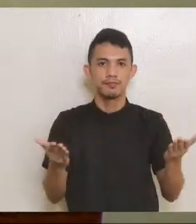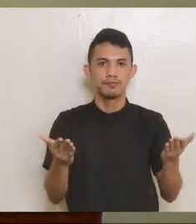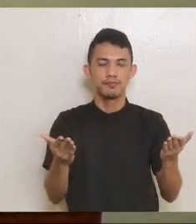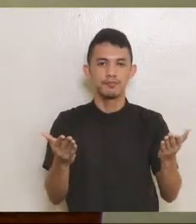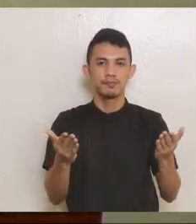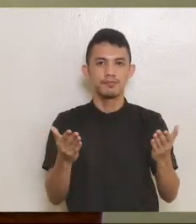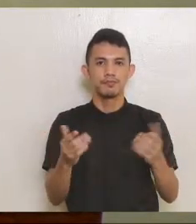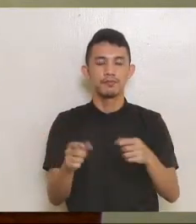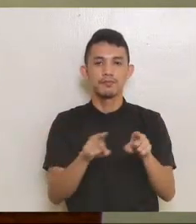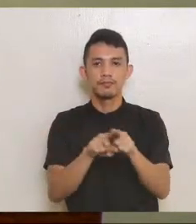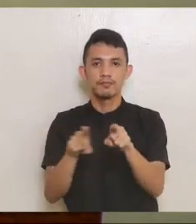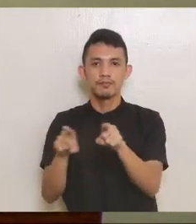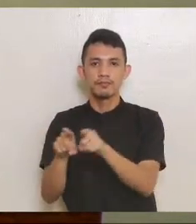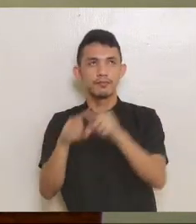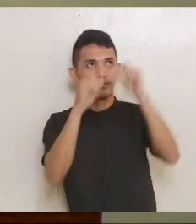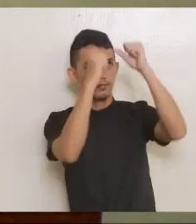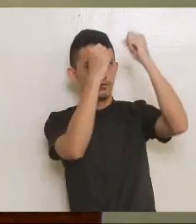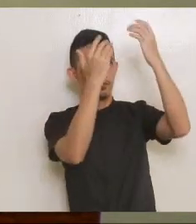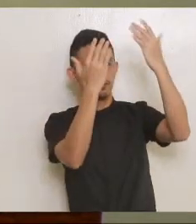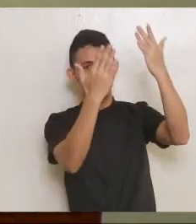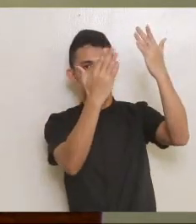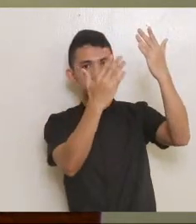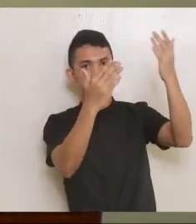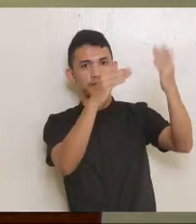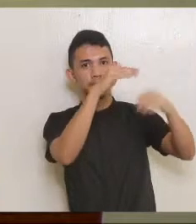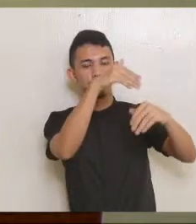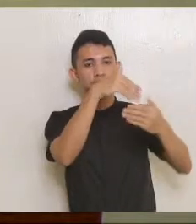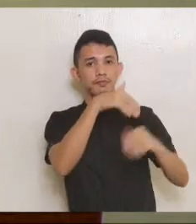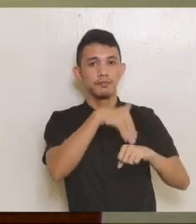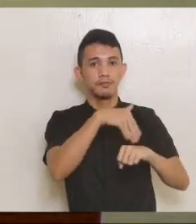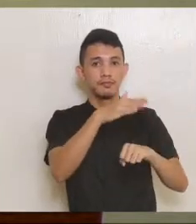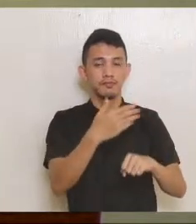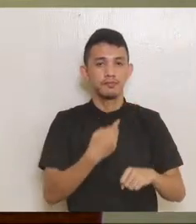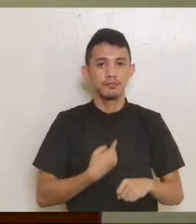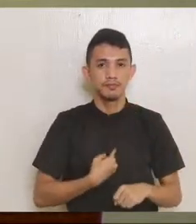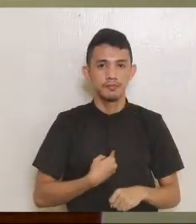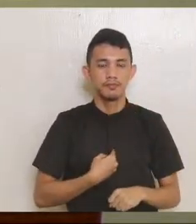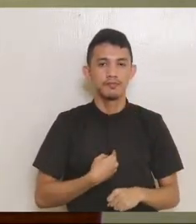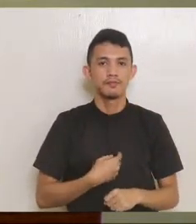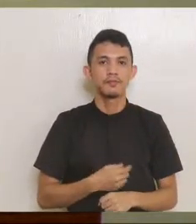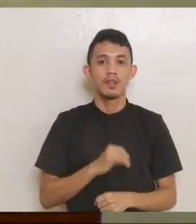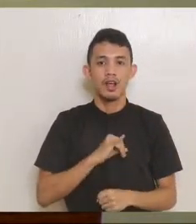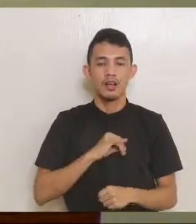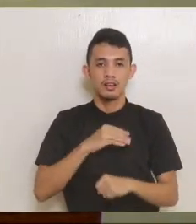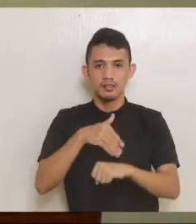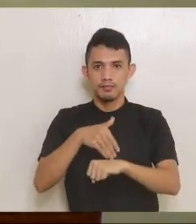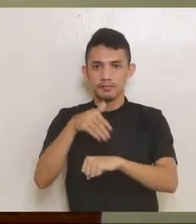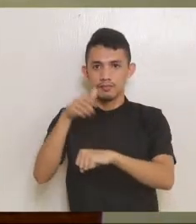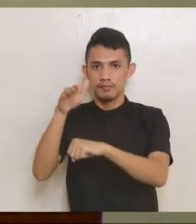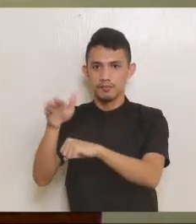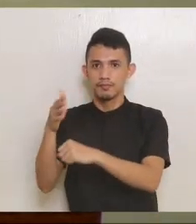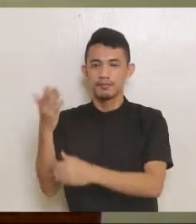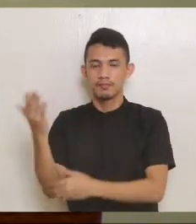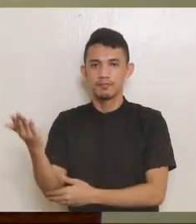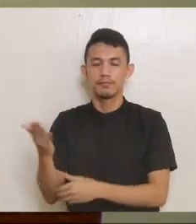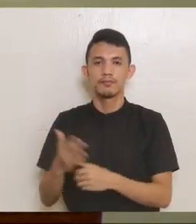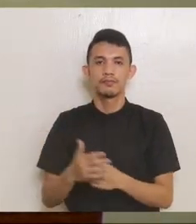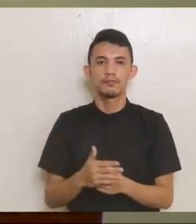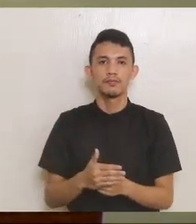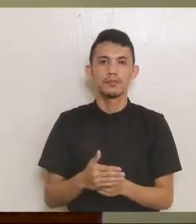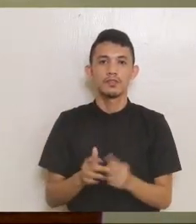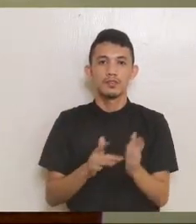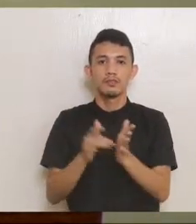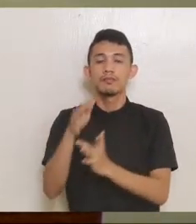Ingon nga gipadala ako sa Amahan, ako usab nagpadala kaninyo. Gisulti niya